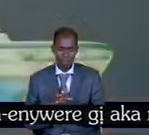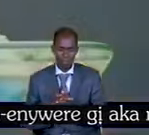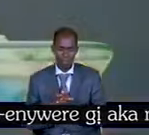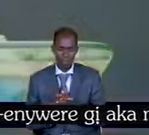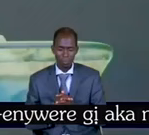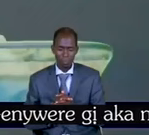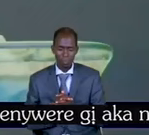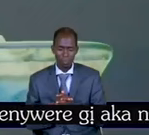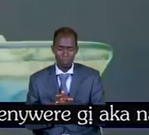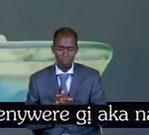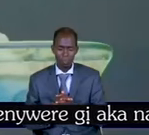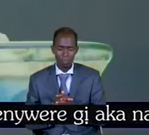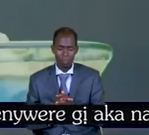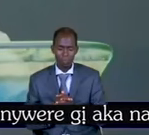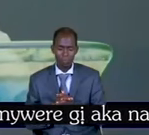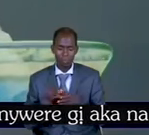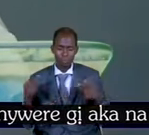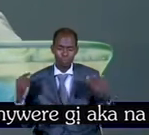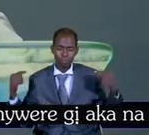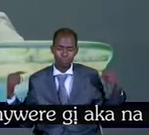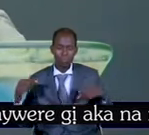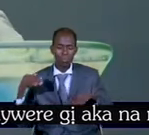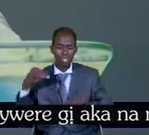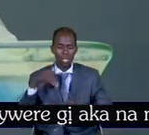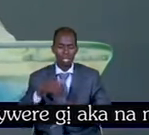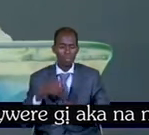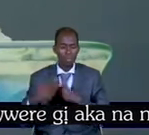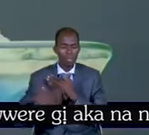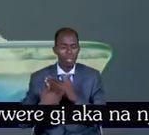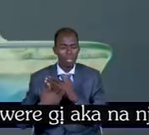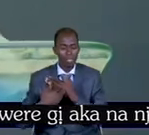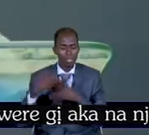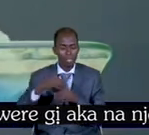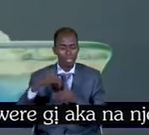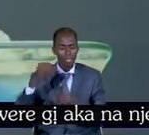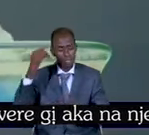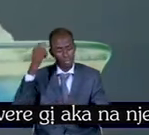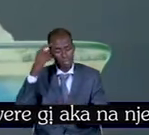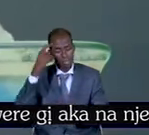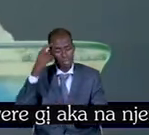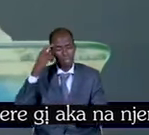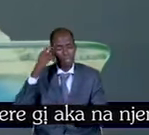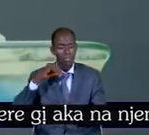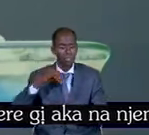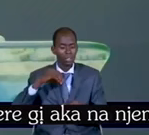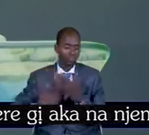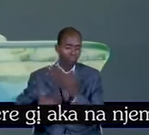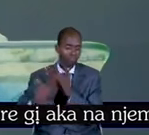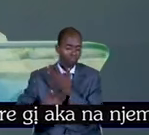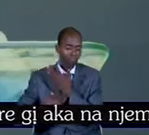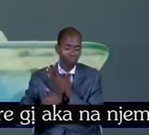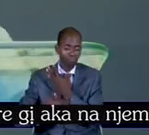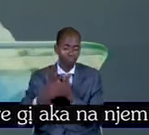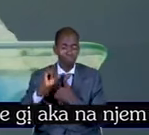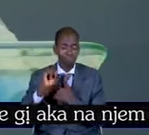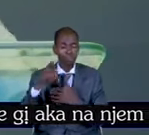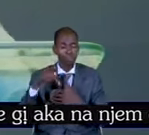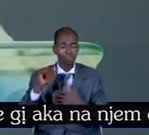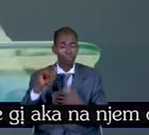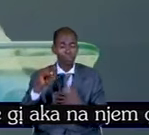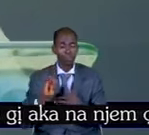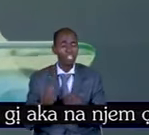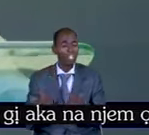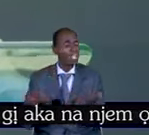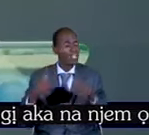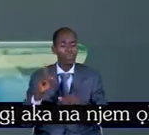Ihe mgbu niile nke dị n'azụ, nke dị n'isi, nke dị n'ọkpụkpụ azụ, ebe ọbụla ọ dị n'ime ahụ, ka a gwọọ n'ugbu